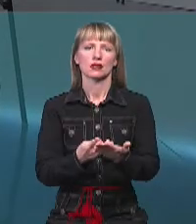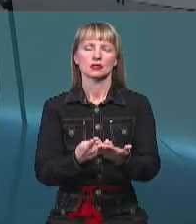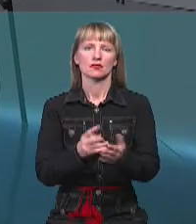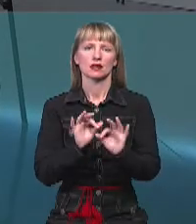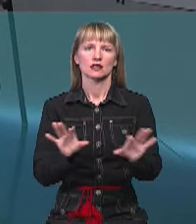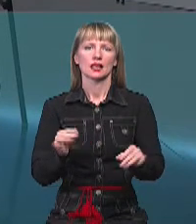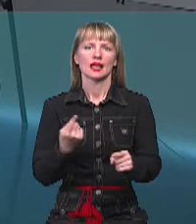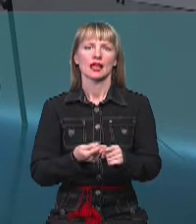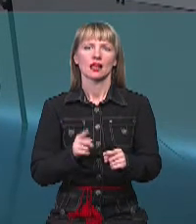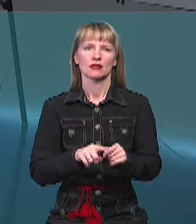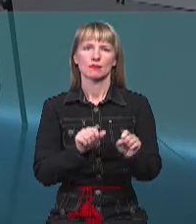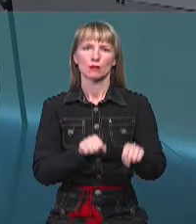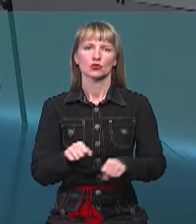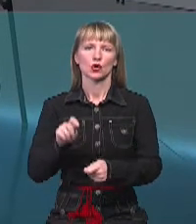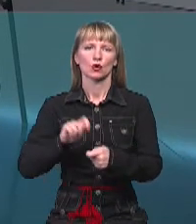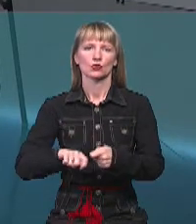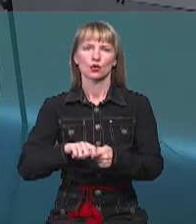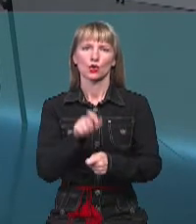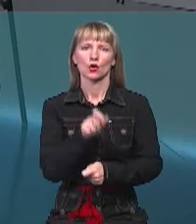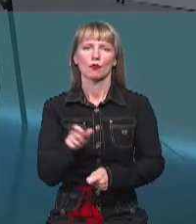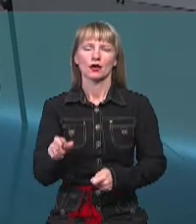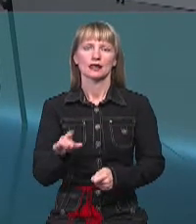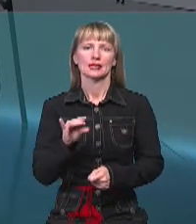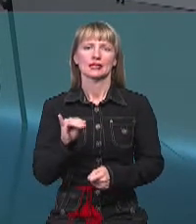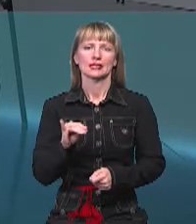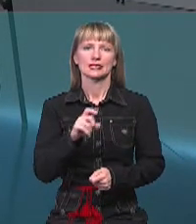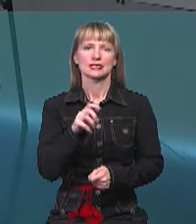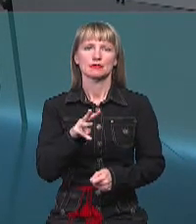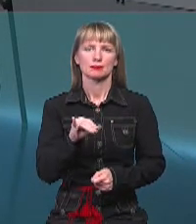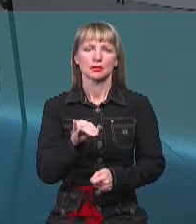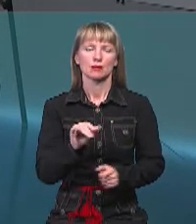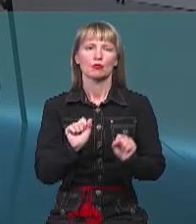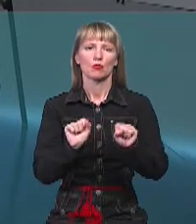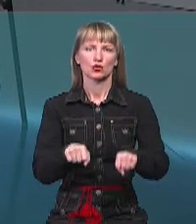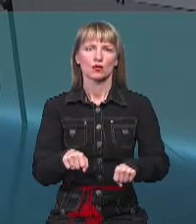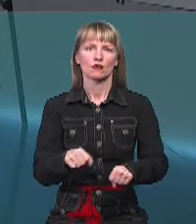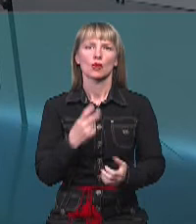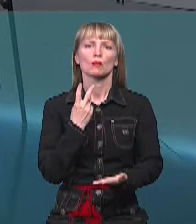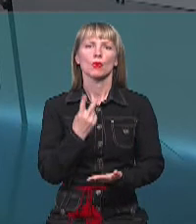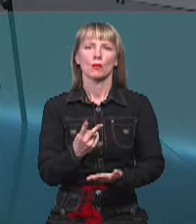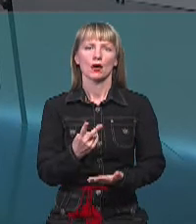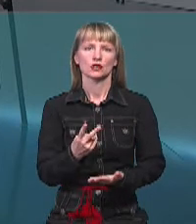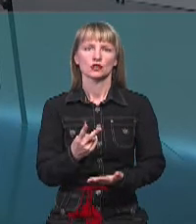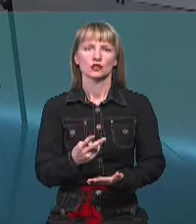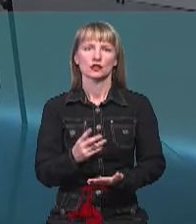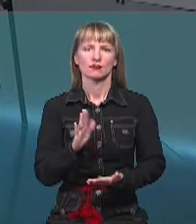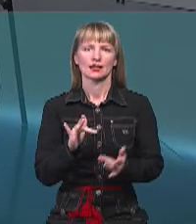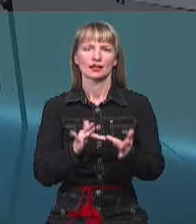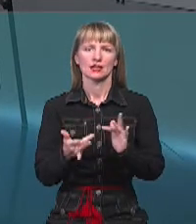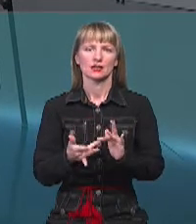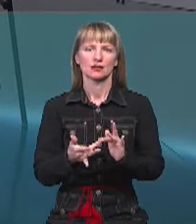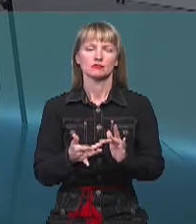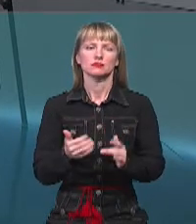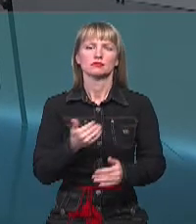ось ці інструменти контролю громадськості і ЗМІ, інструменти можливості побачити інформацію і вплинути на неї.